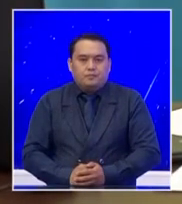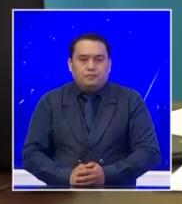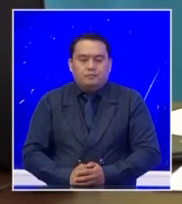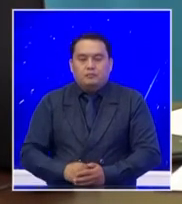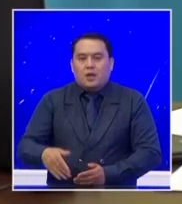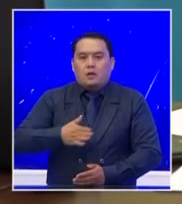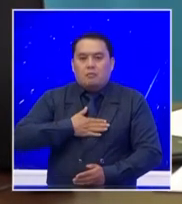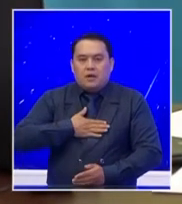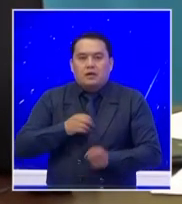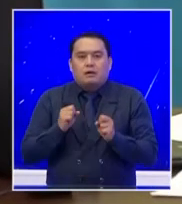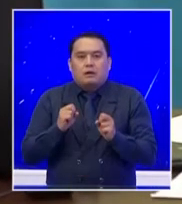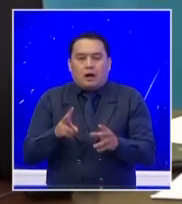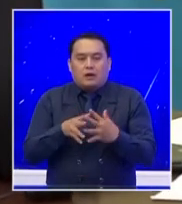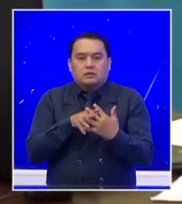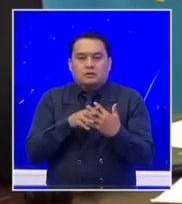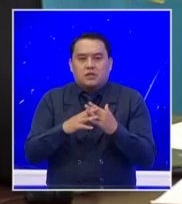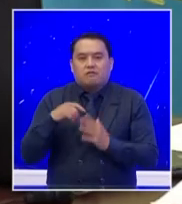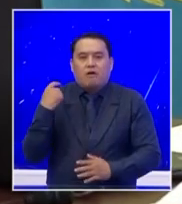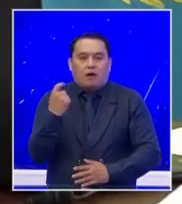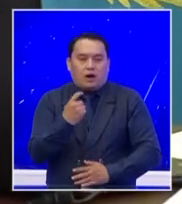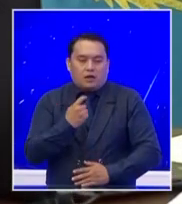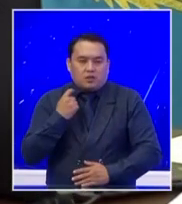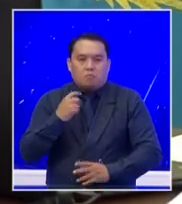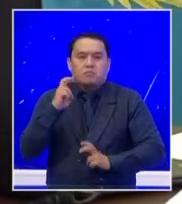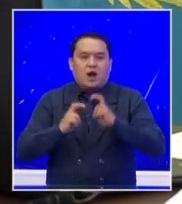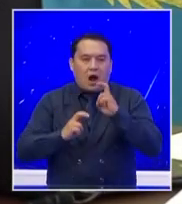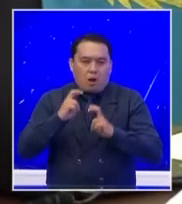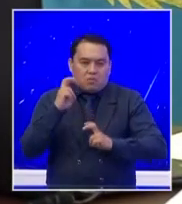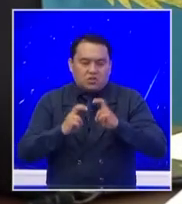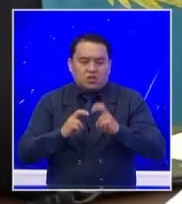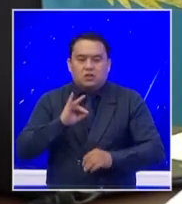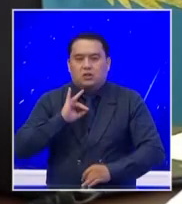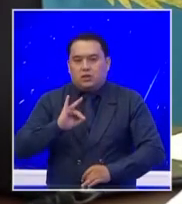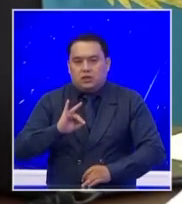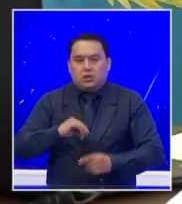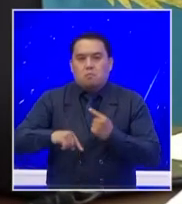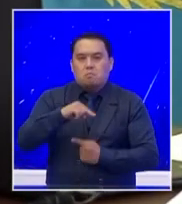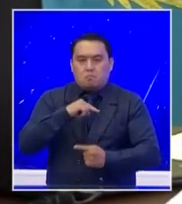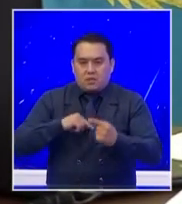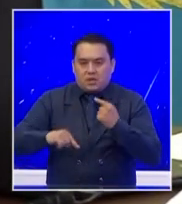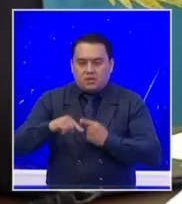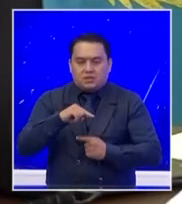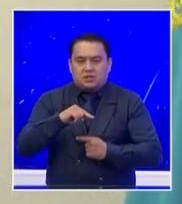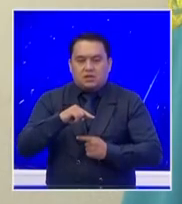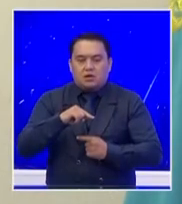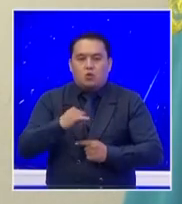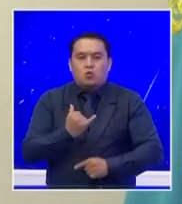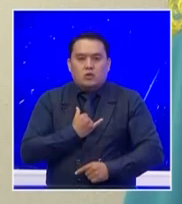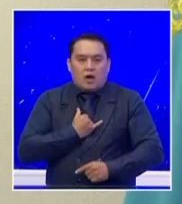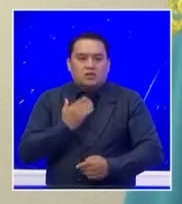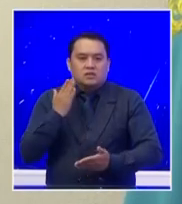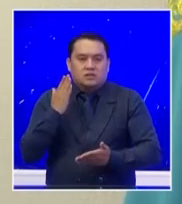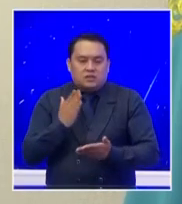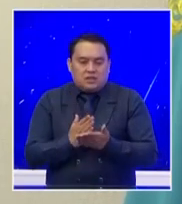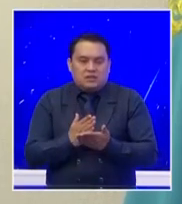Мы, как аграрная область, агропромышленный и бизнес на селе, вот это вот должны